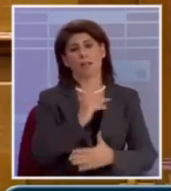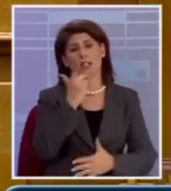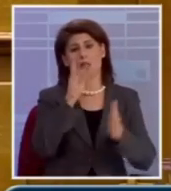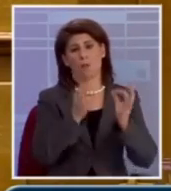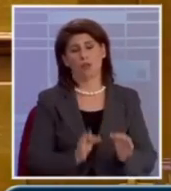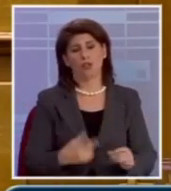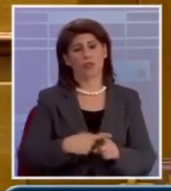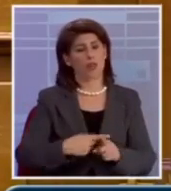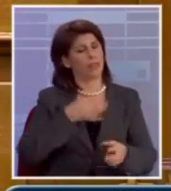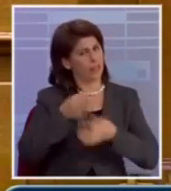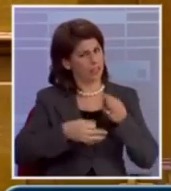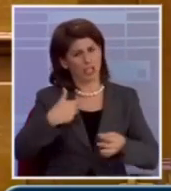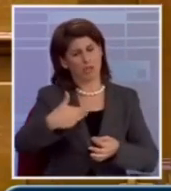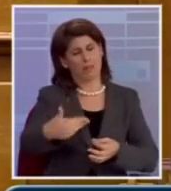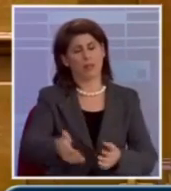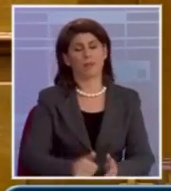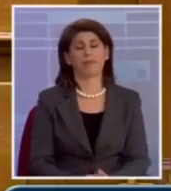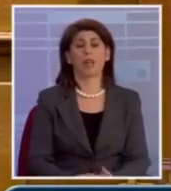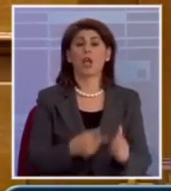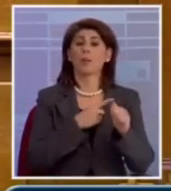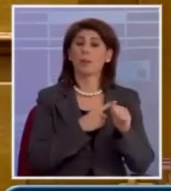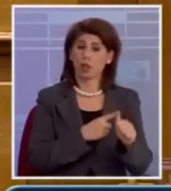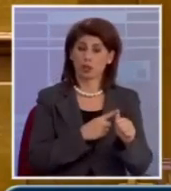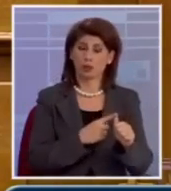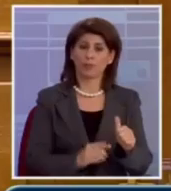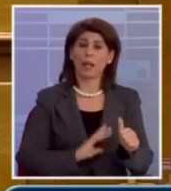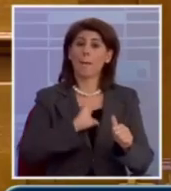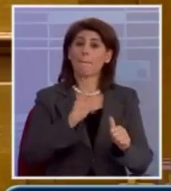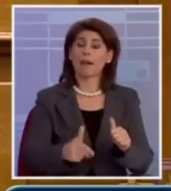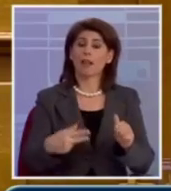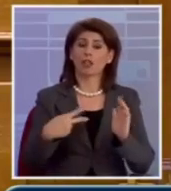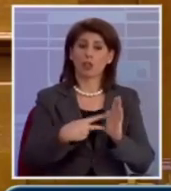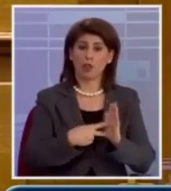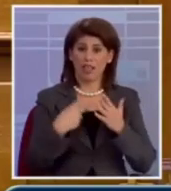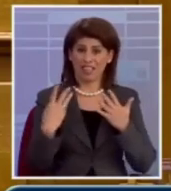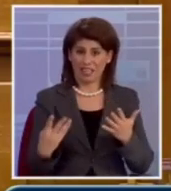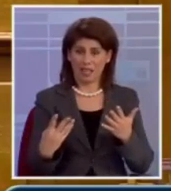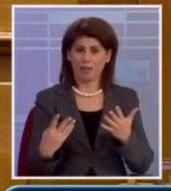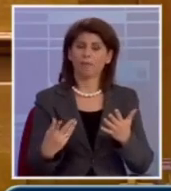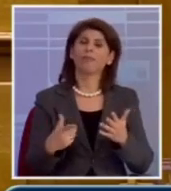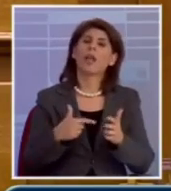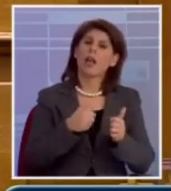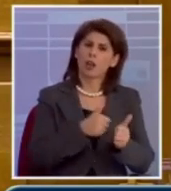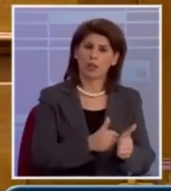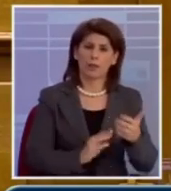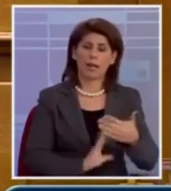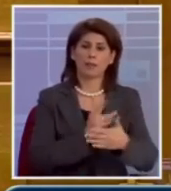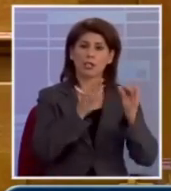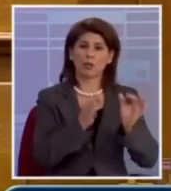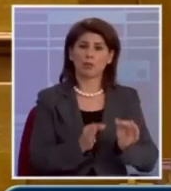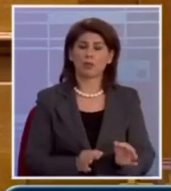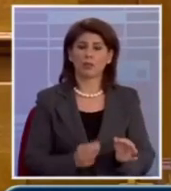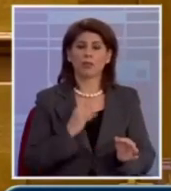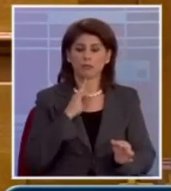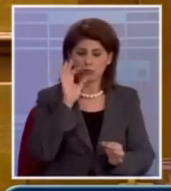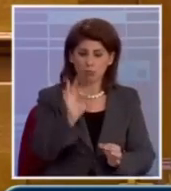θα το εξηγήσω αμέσως μετά. Πρώτο, μέχρι το 2009 ακολουθήσαμε ένα αναπτυξιακό μοντέλο το οποίο